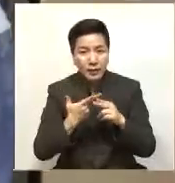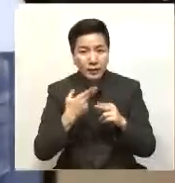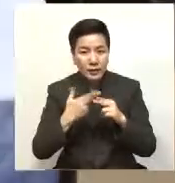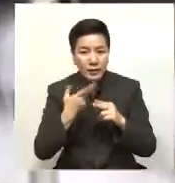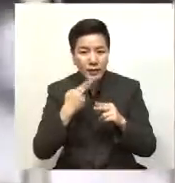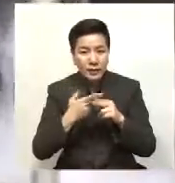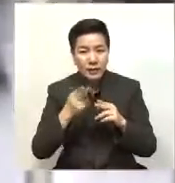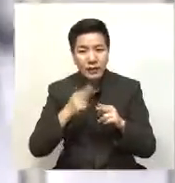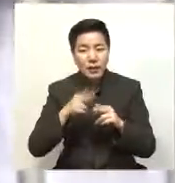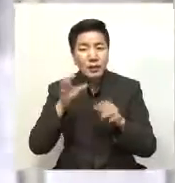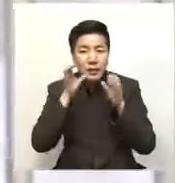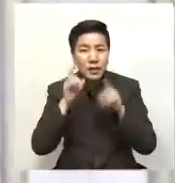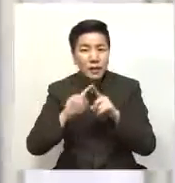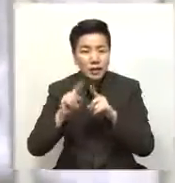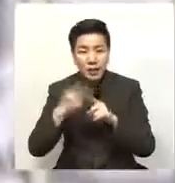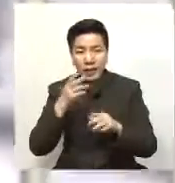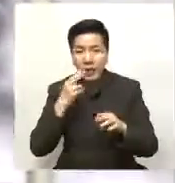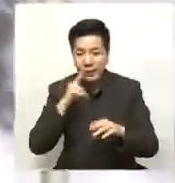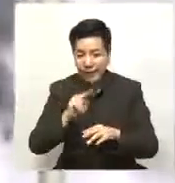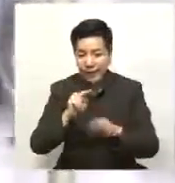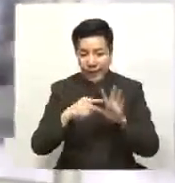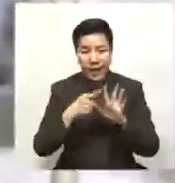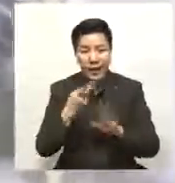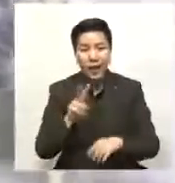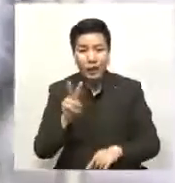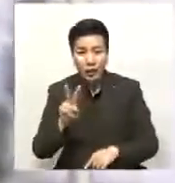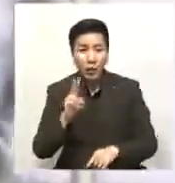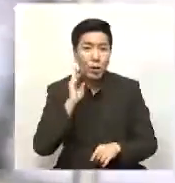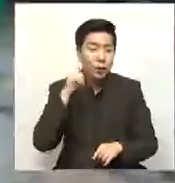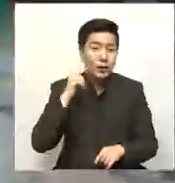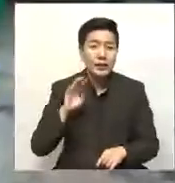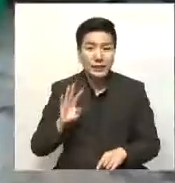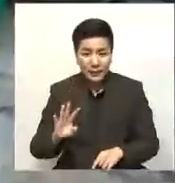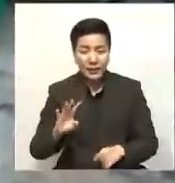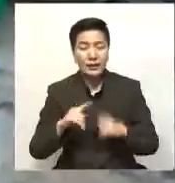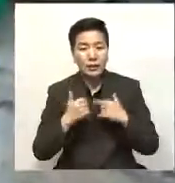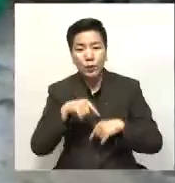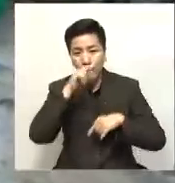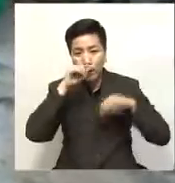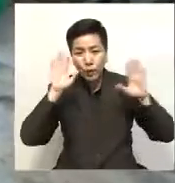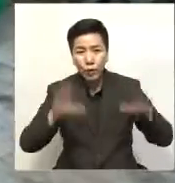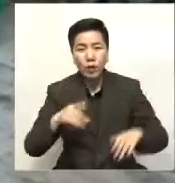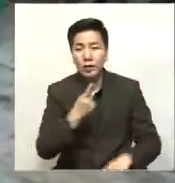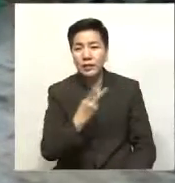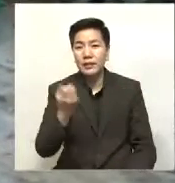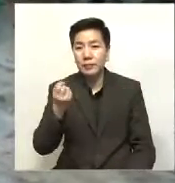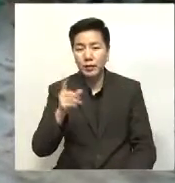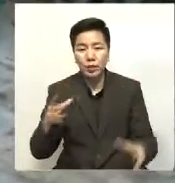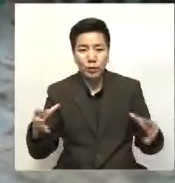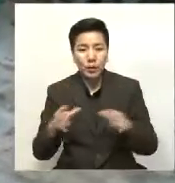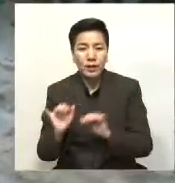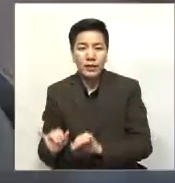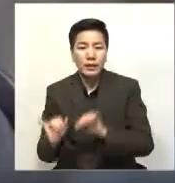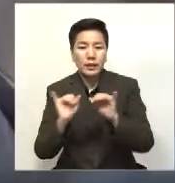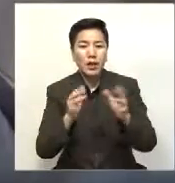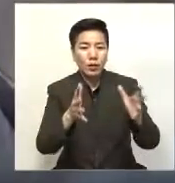าวนะคะตะนาวสีเพศเมีย2ตัวนาคเพศผู้2ตัวเพศเมีย4ตัวและนกหงส์หยก11ตัวถูกขน